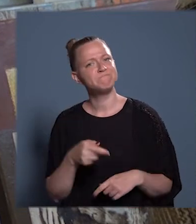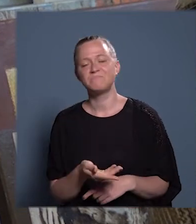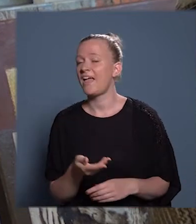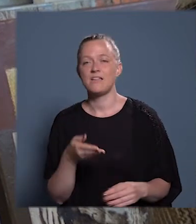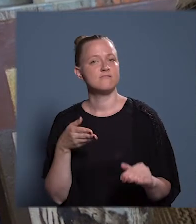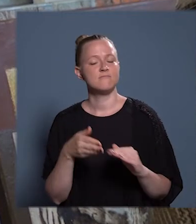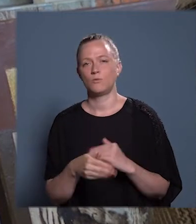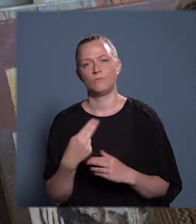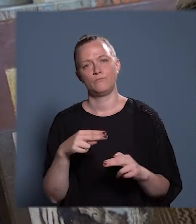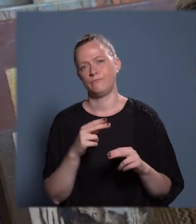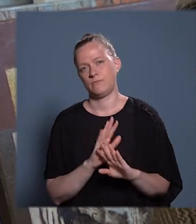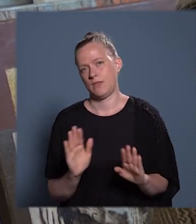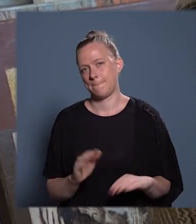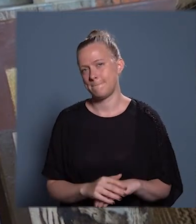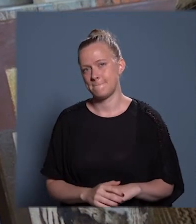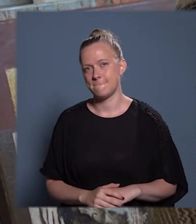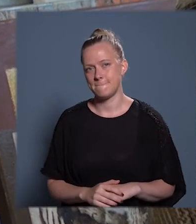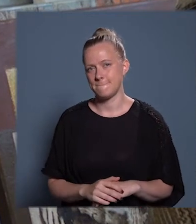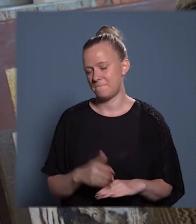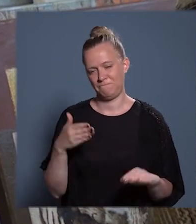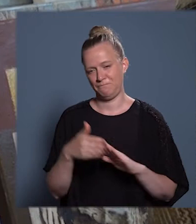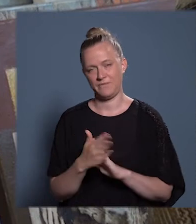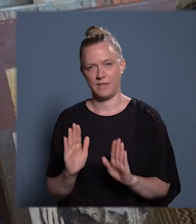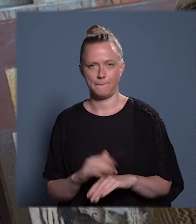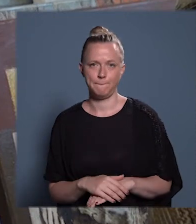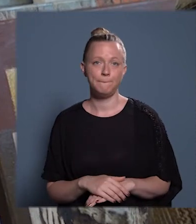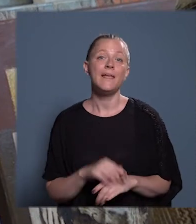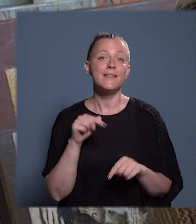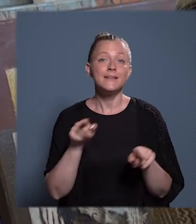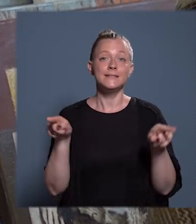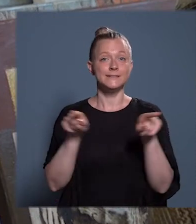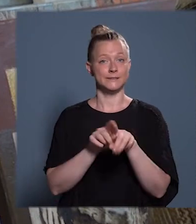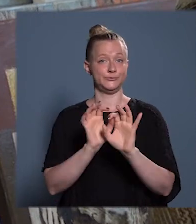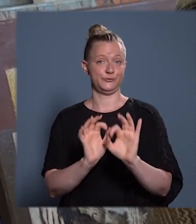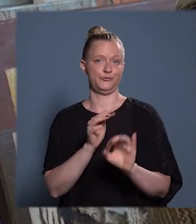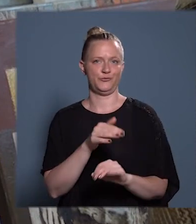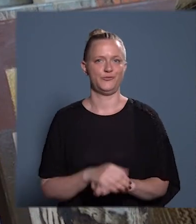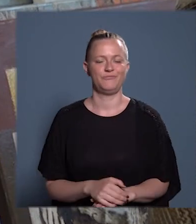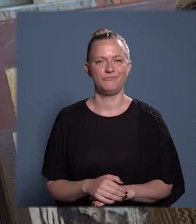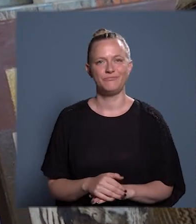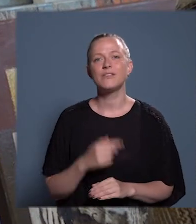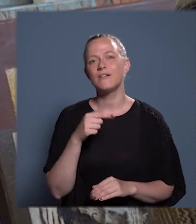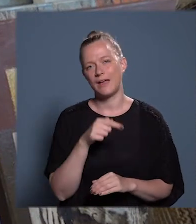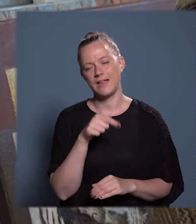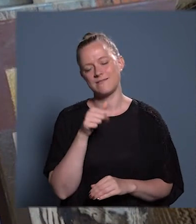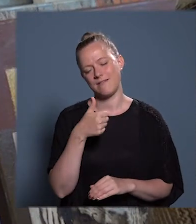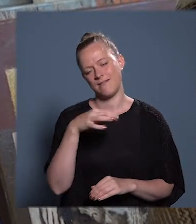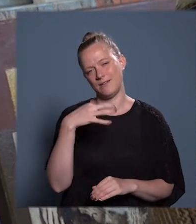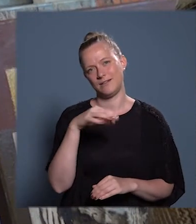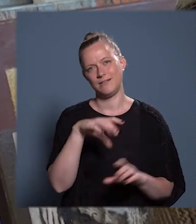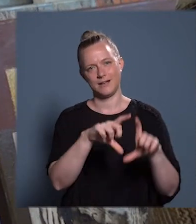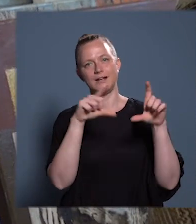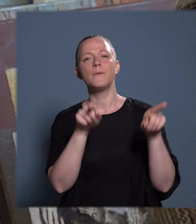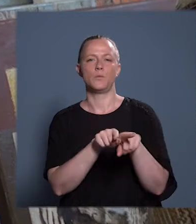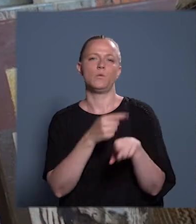bele. Abszolút nem nyúlok bele. Nem, ez így jó. Szóval azzal az egy képpel voltam eddig még úgy,